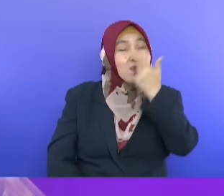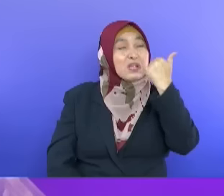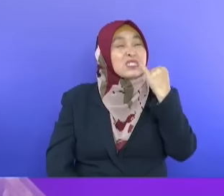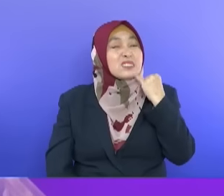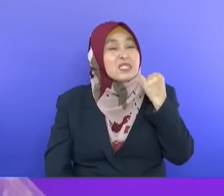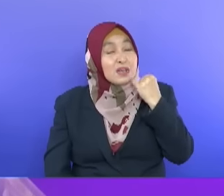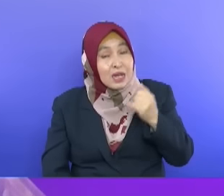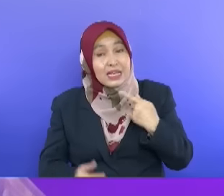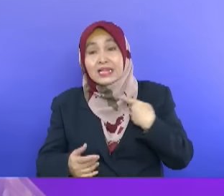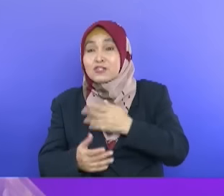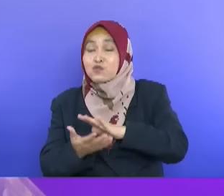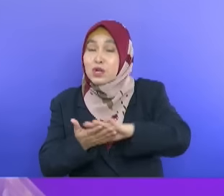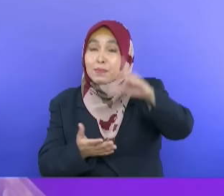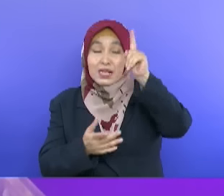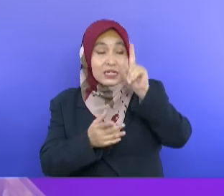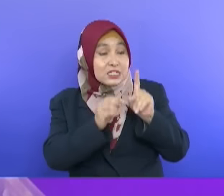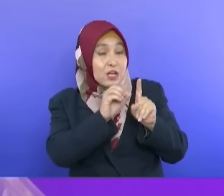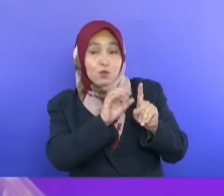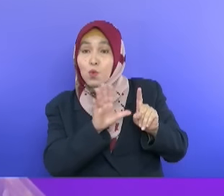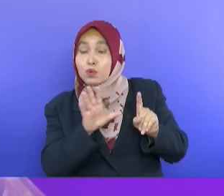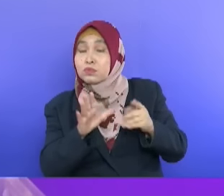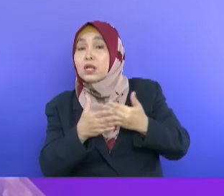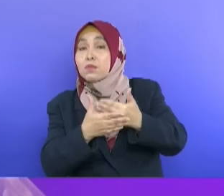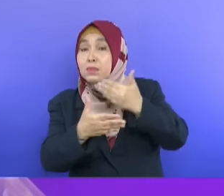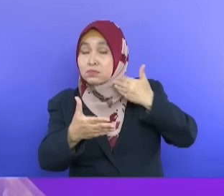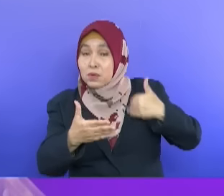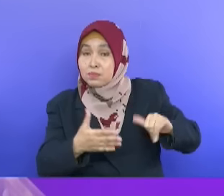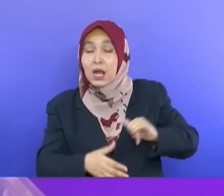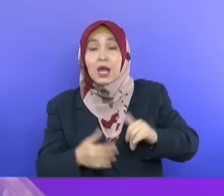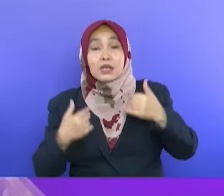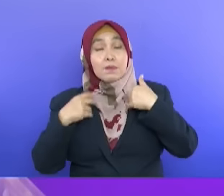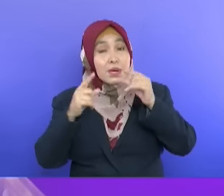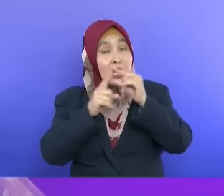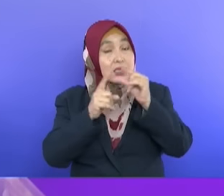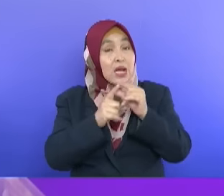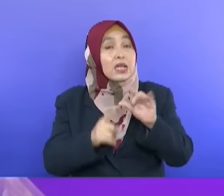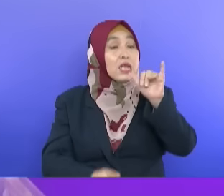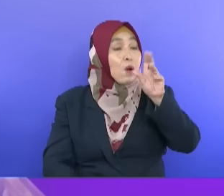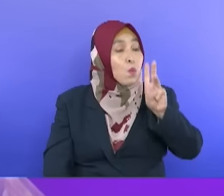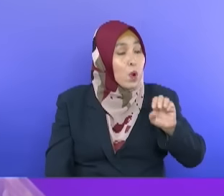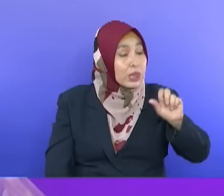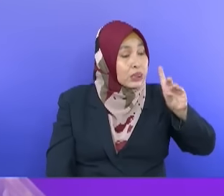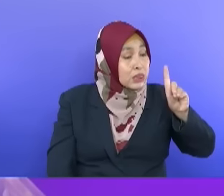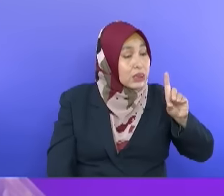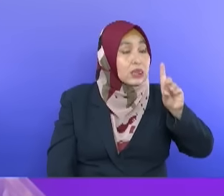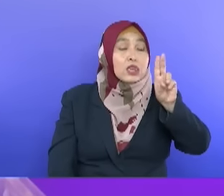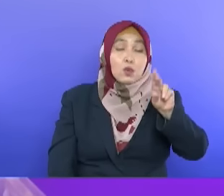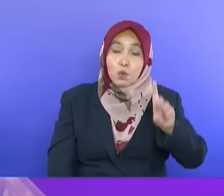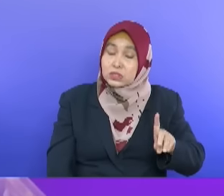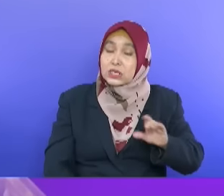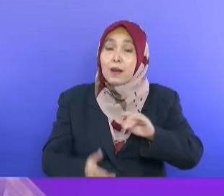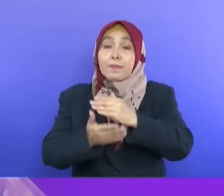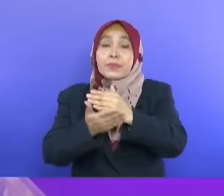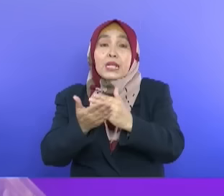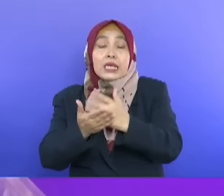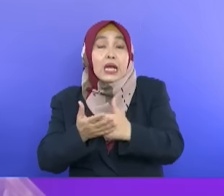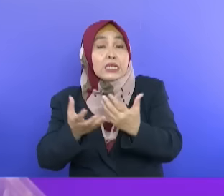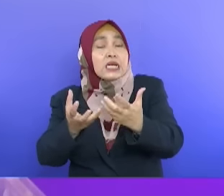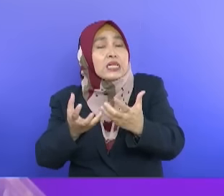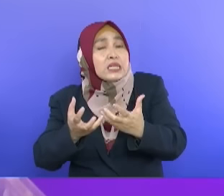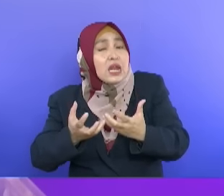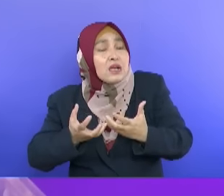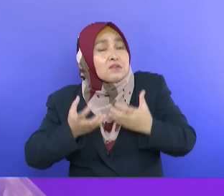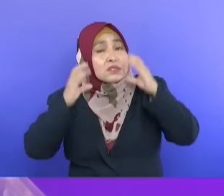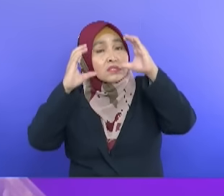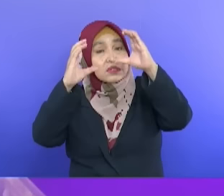105 sebelum ini yaitu ada perkataan yaitu sesuatu yang diingini